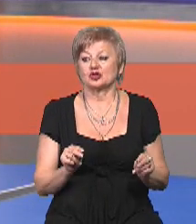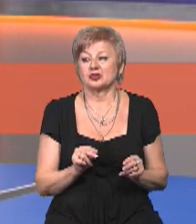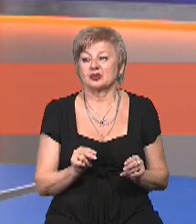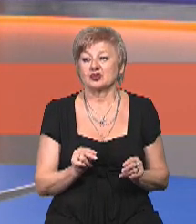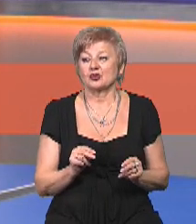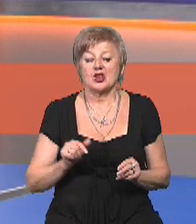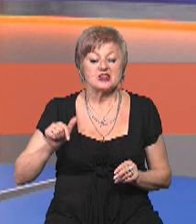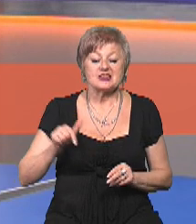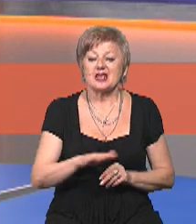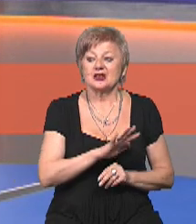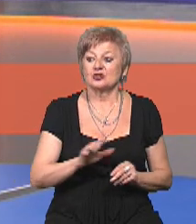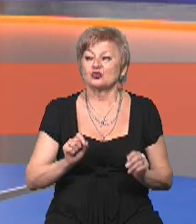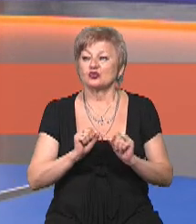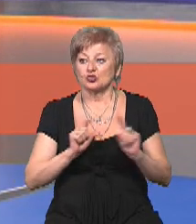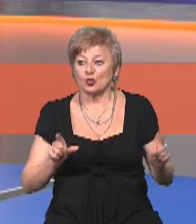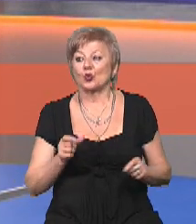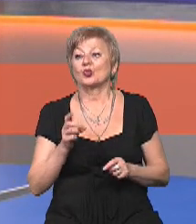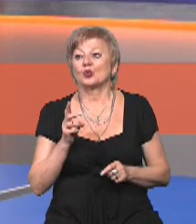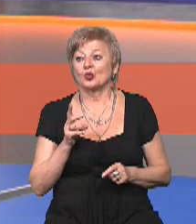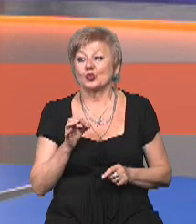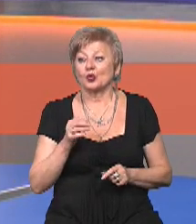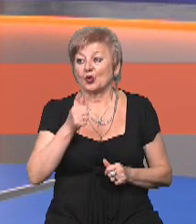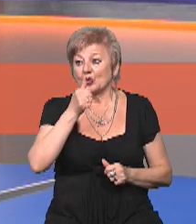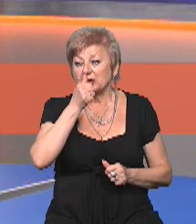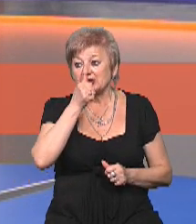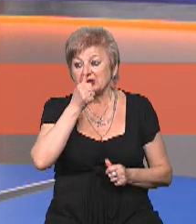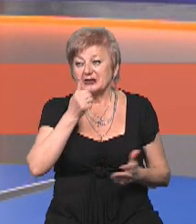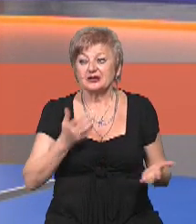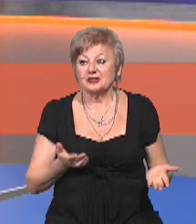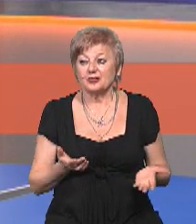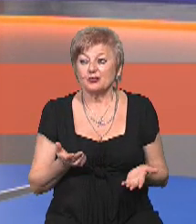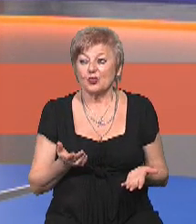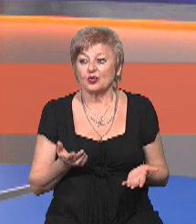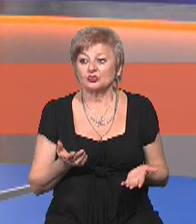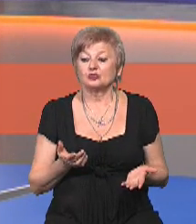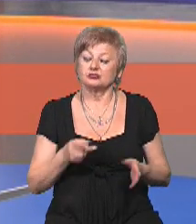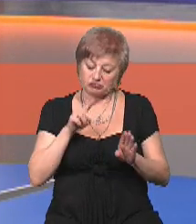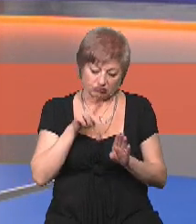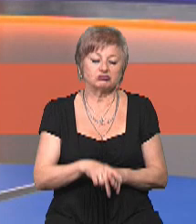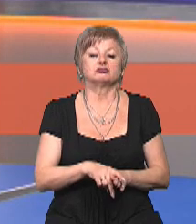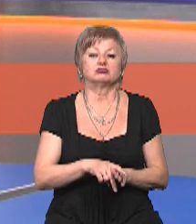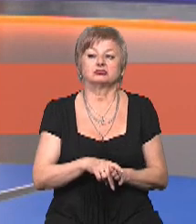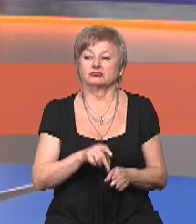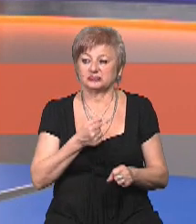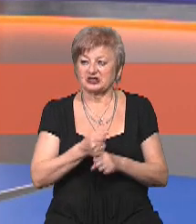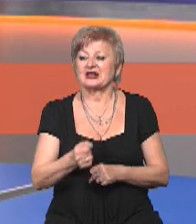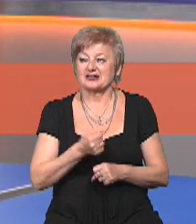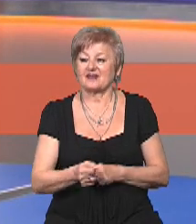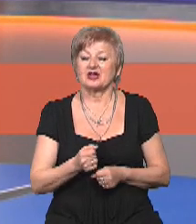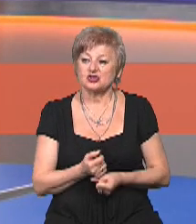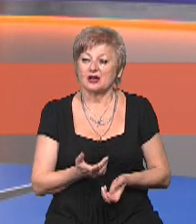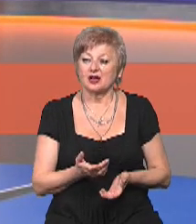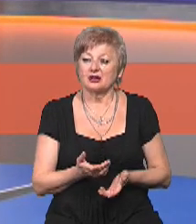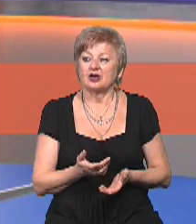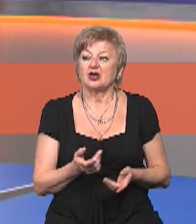не йдуть в школу, а все-таки, якщо не можуть на той килим сісти, вони на нього лягають. Скажімо так, ну, середовище,